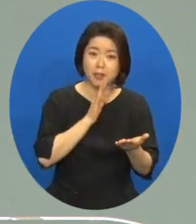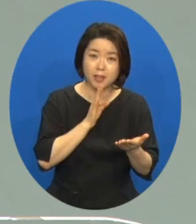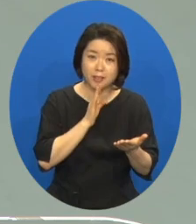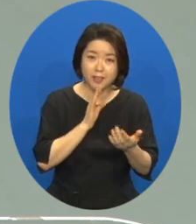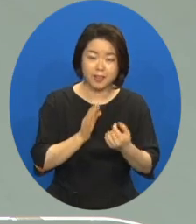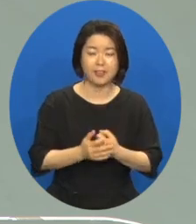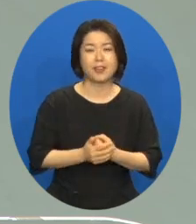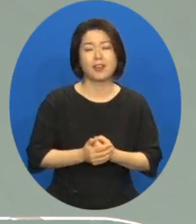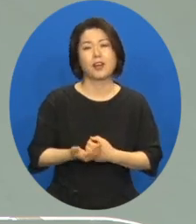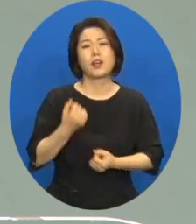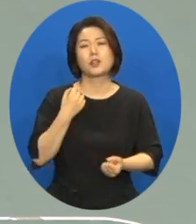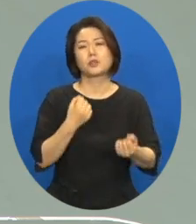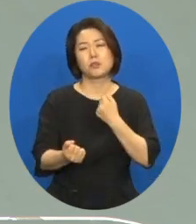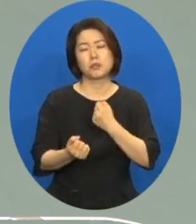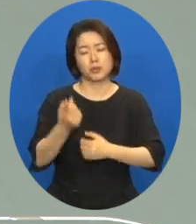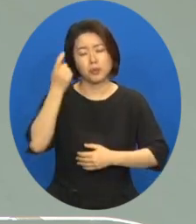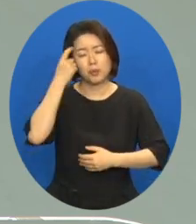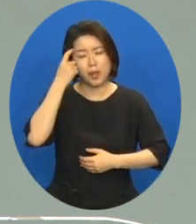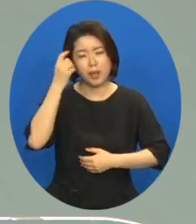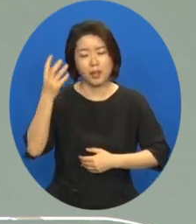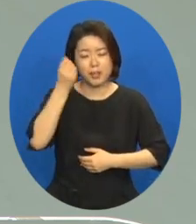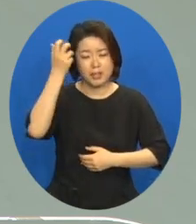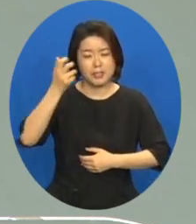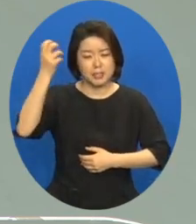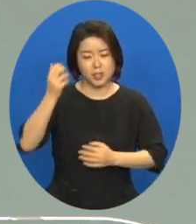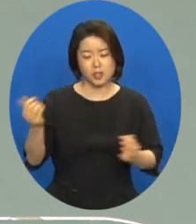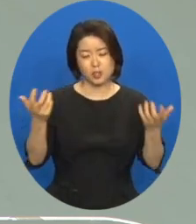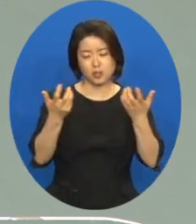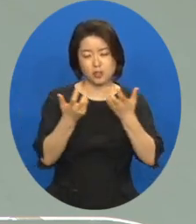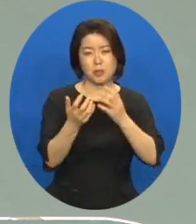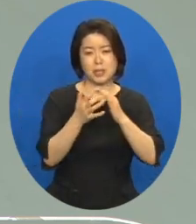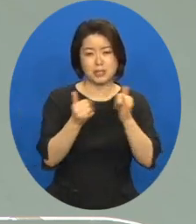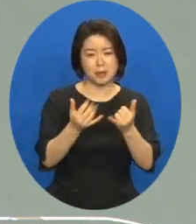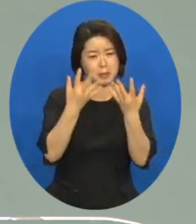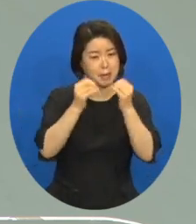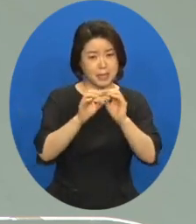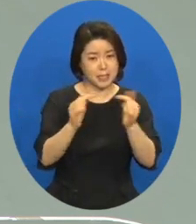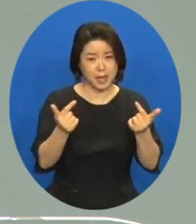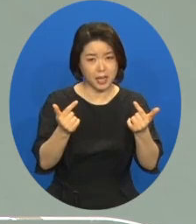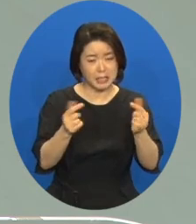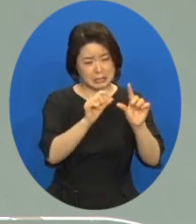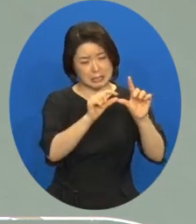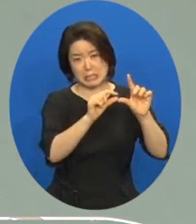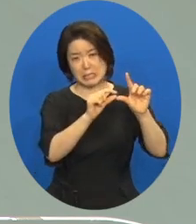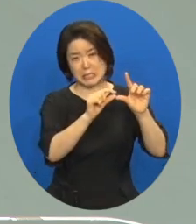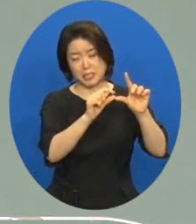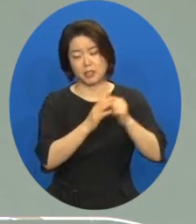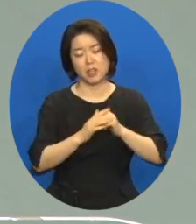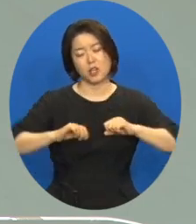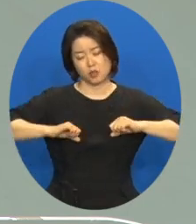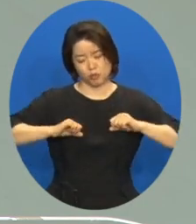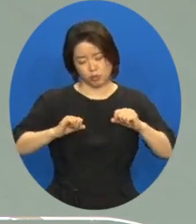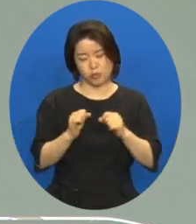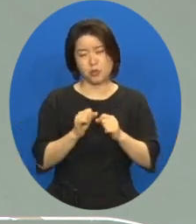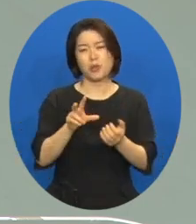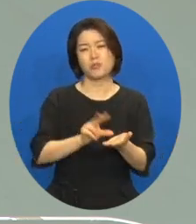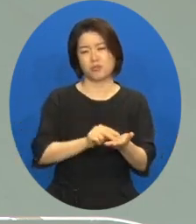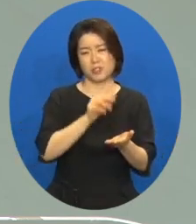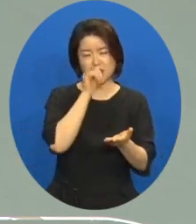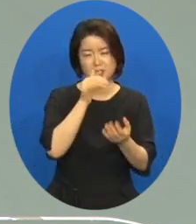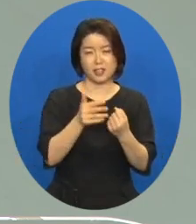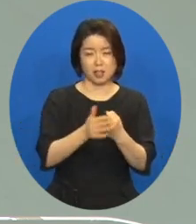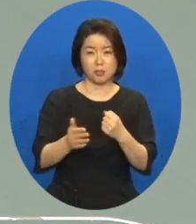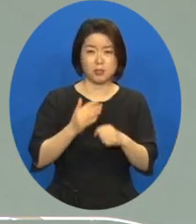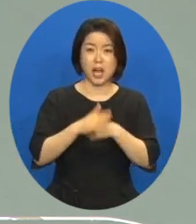그런데도 왜 성령 충만한 사람이 그렇게 드물까요? 순종의 문제가 있기 때문입니다.